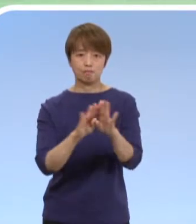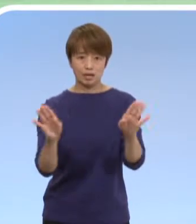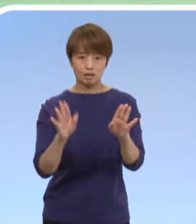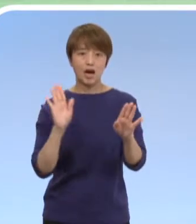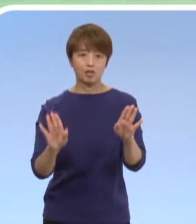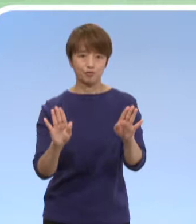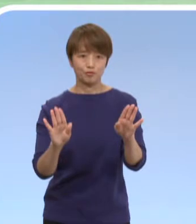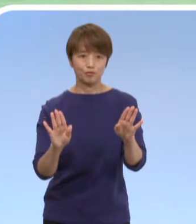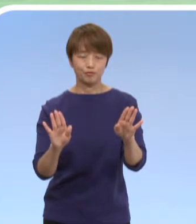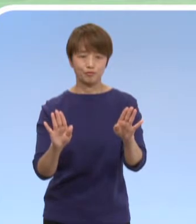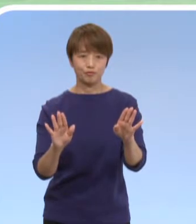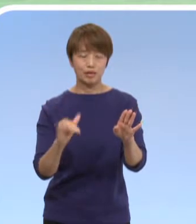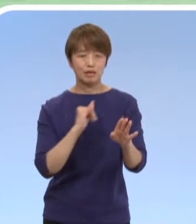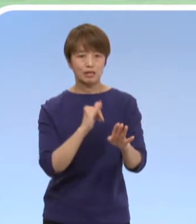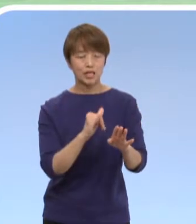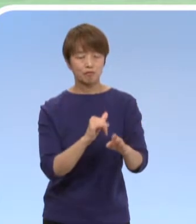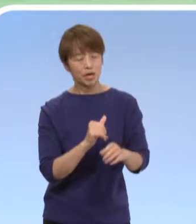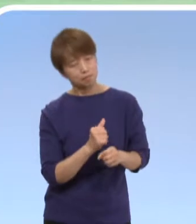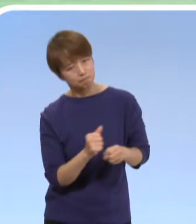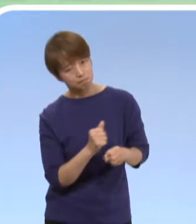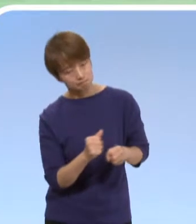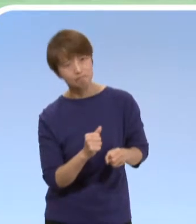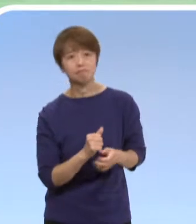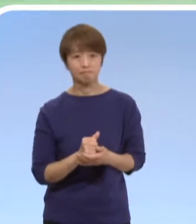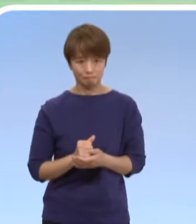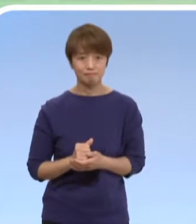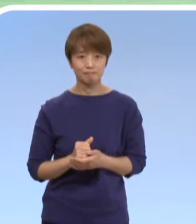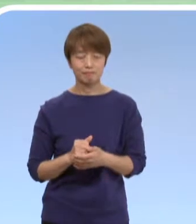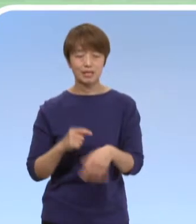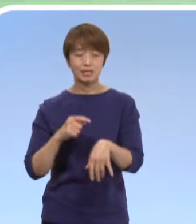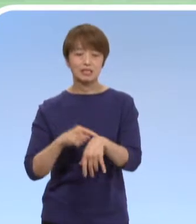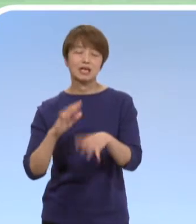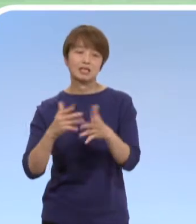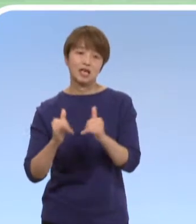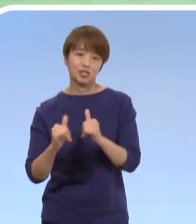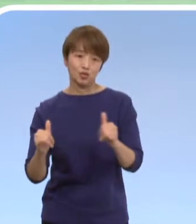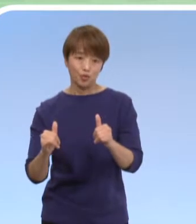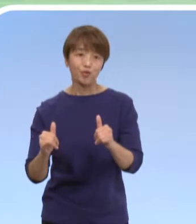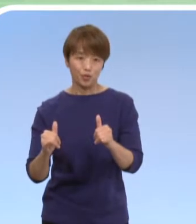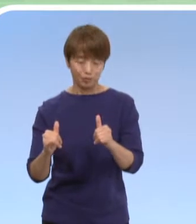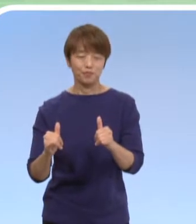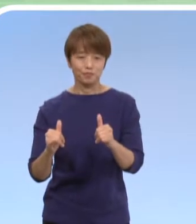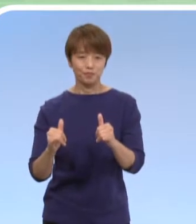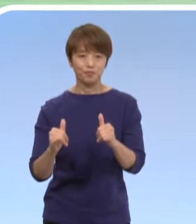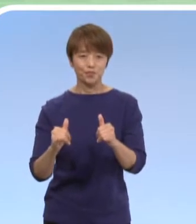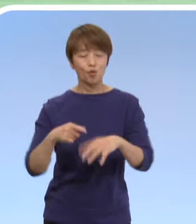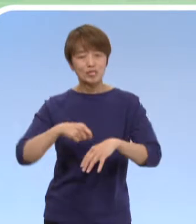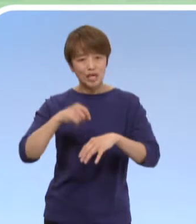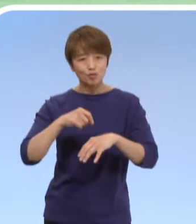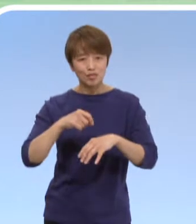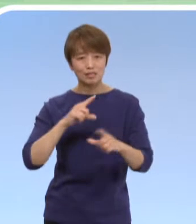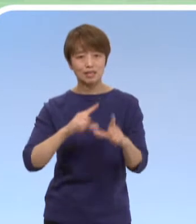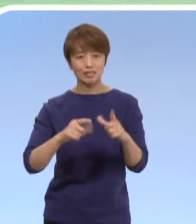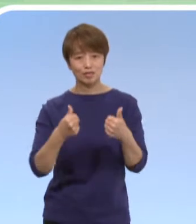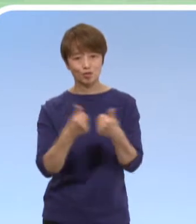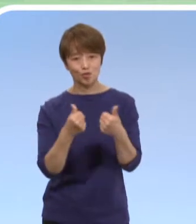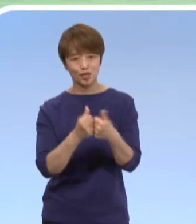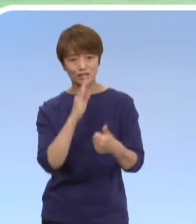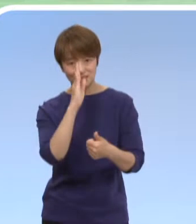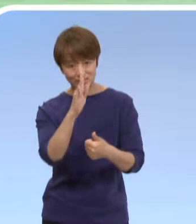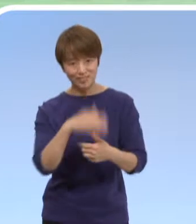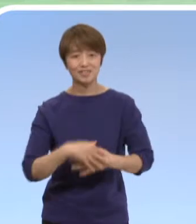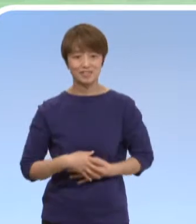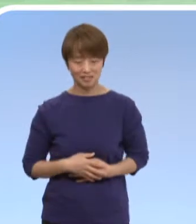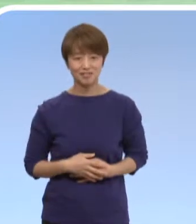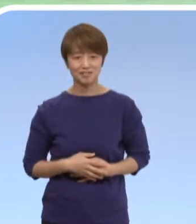。電話での相談に抵抗がある方や日中お時間がない方もお気軽にご利用ください